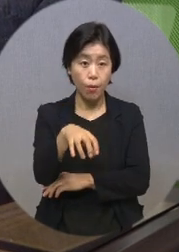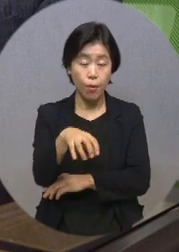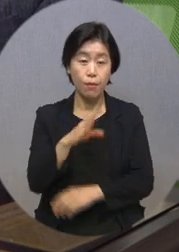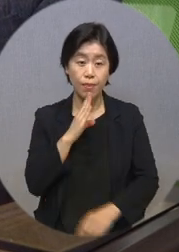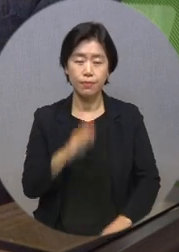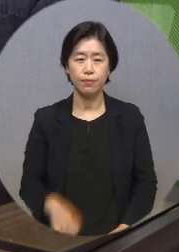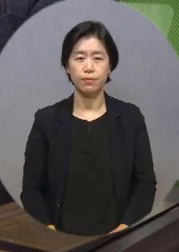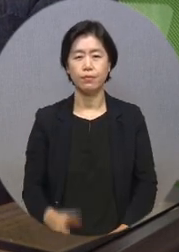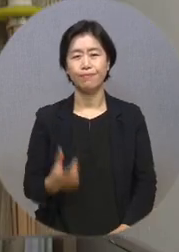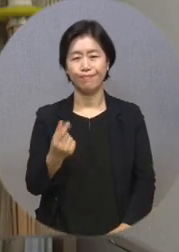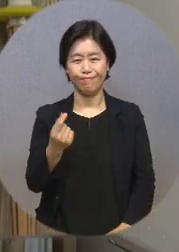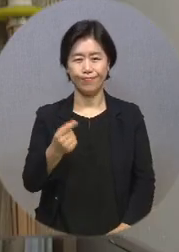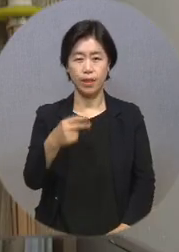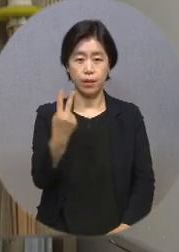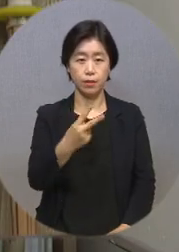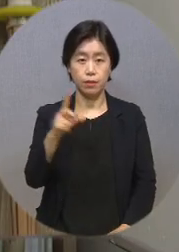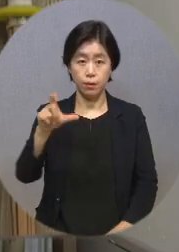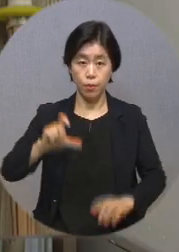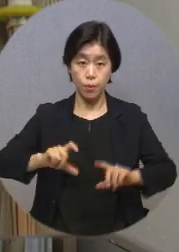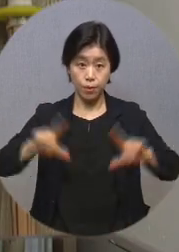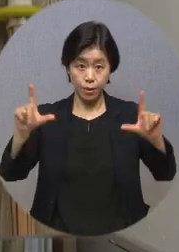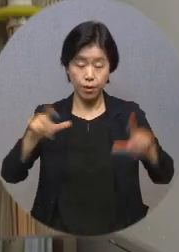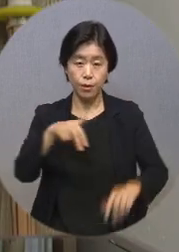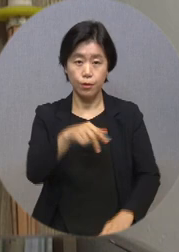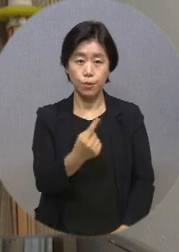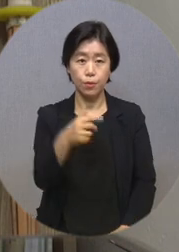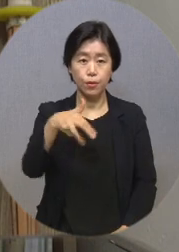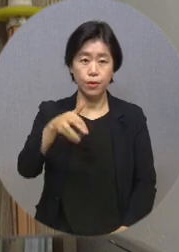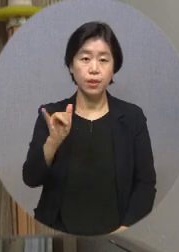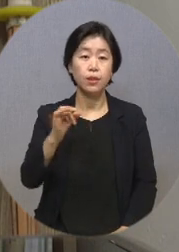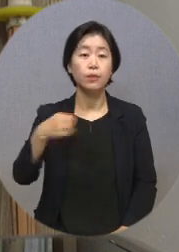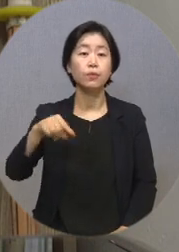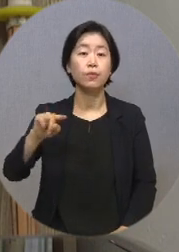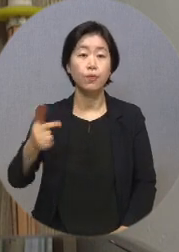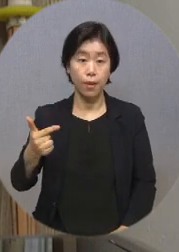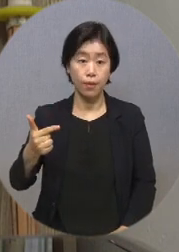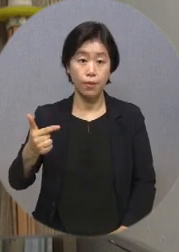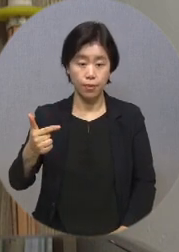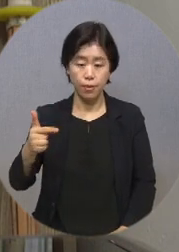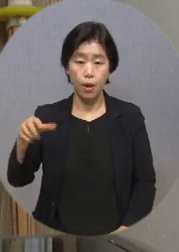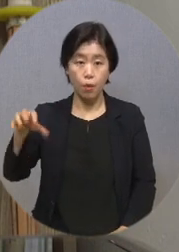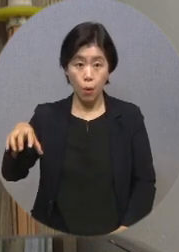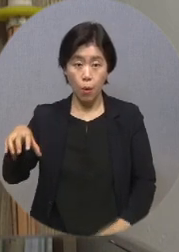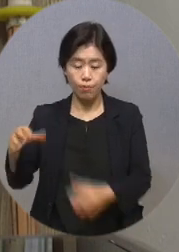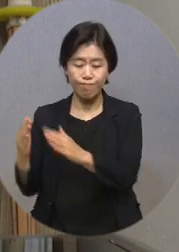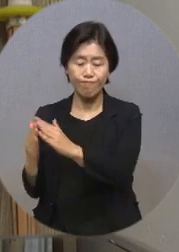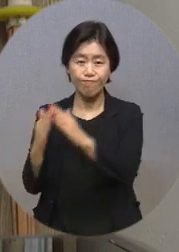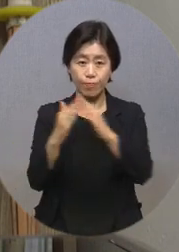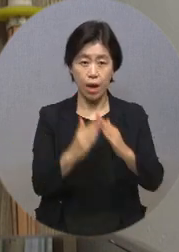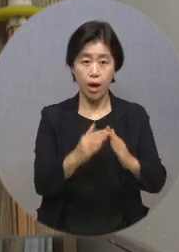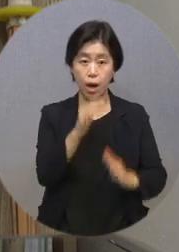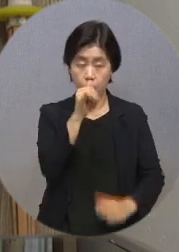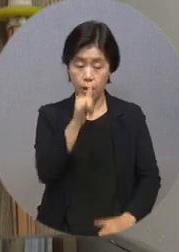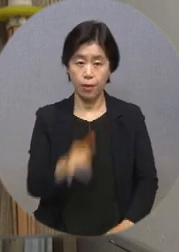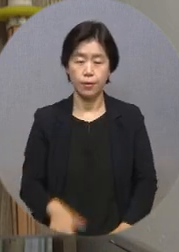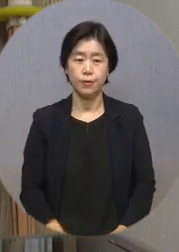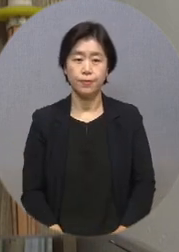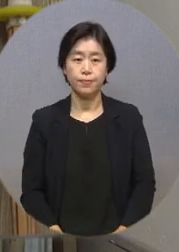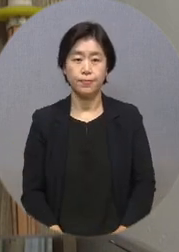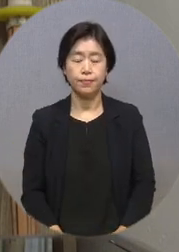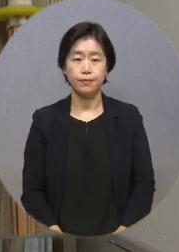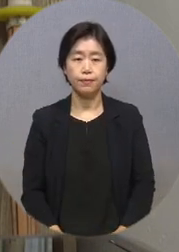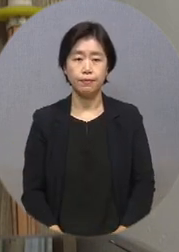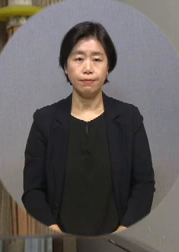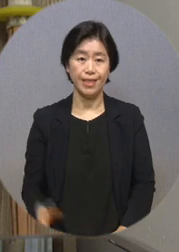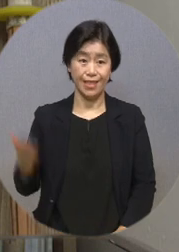지난 2015년에 조치원 그 읍내에 시내 중심부에 있던 것을 현재의 자리로 이전을 했다고 합니다.